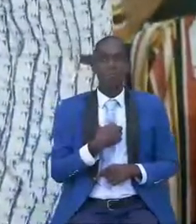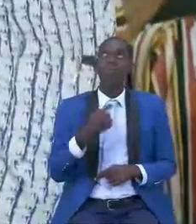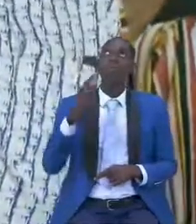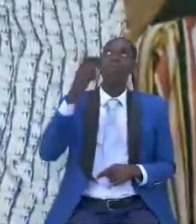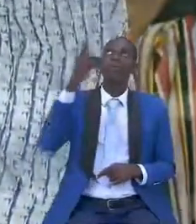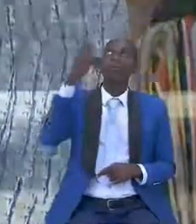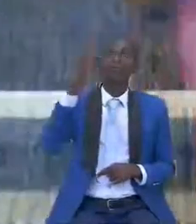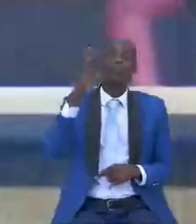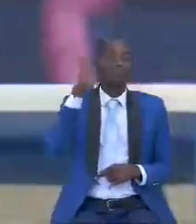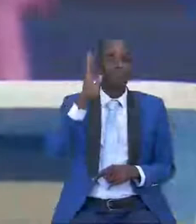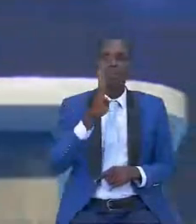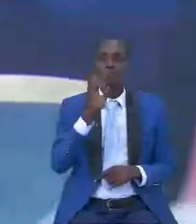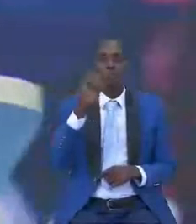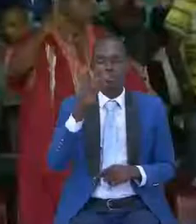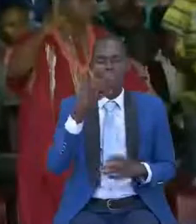Pour moi.